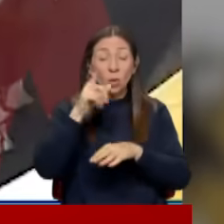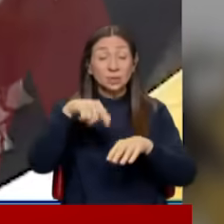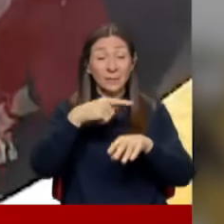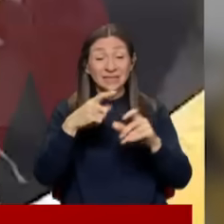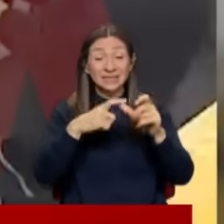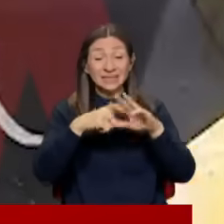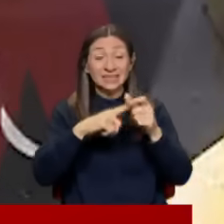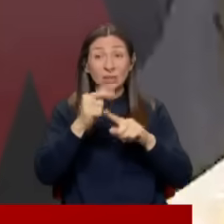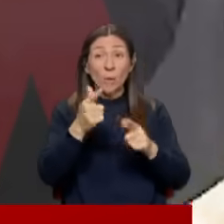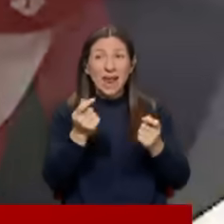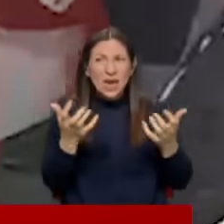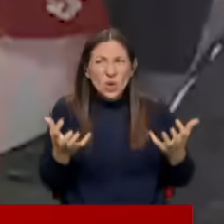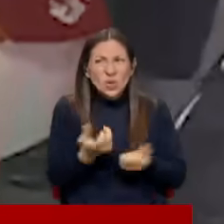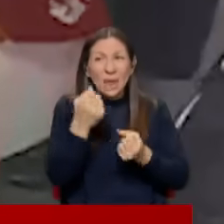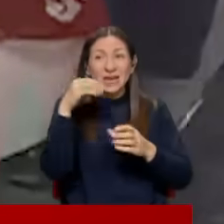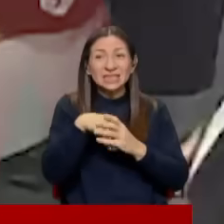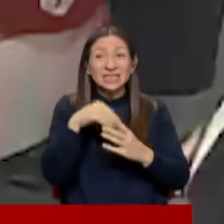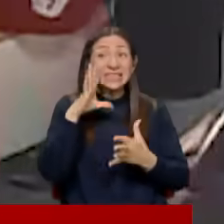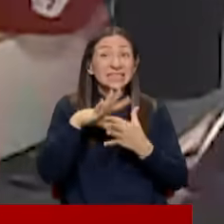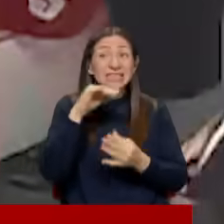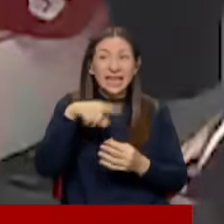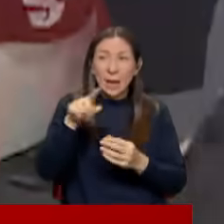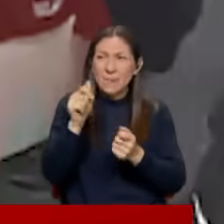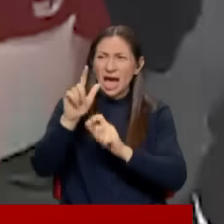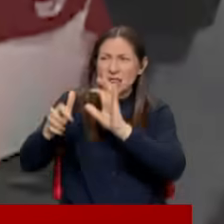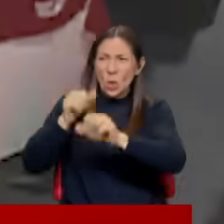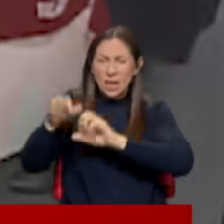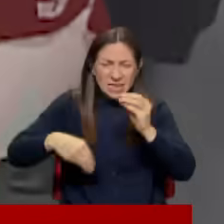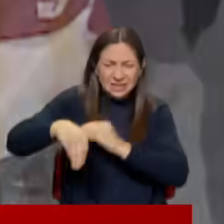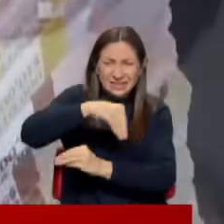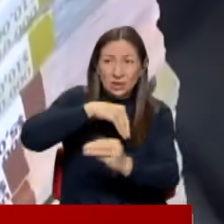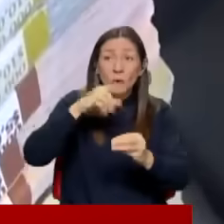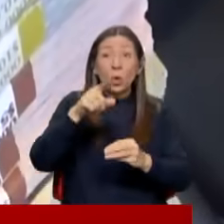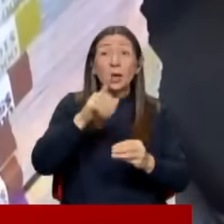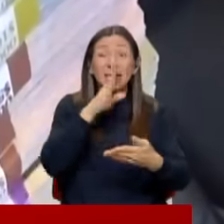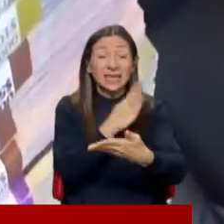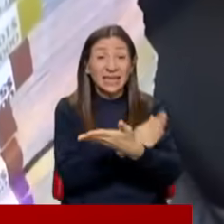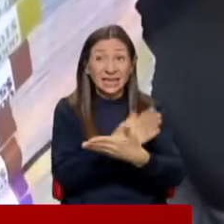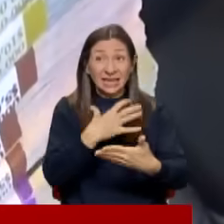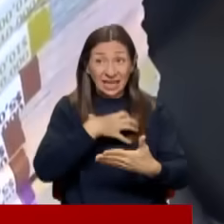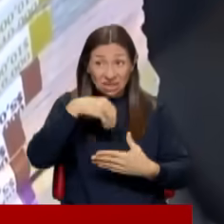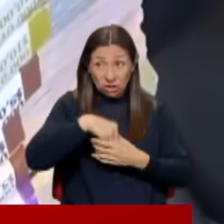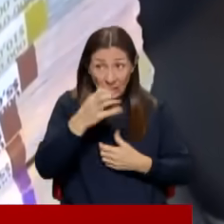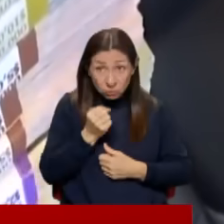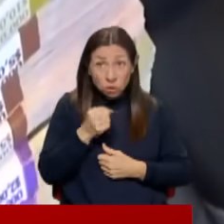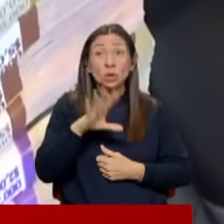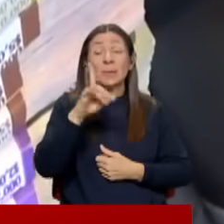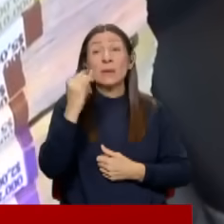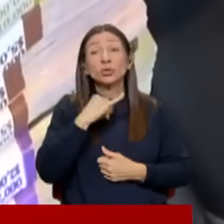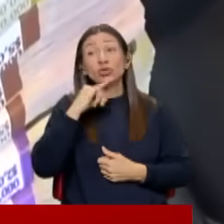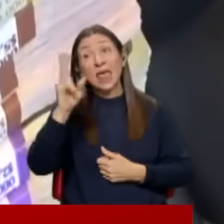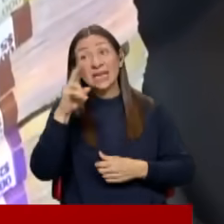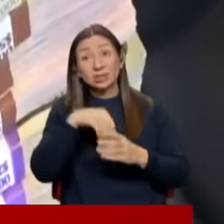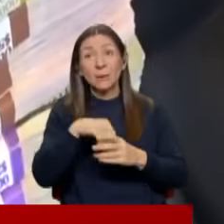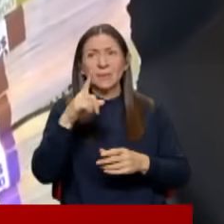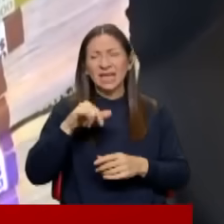Seçil o parayı kurtarmak namına insanlardan para alıyor. O spekülatif kağıdı da kendi için mi almış yoksa bir müşteri için